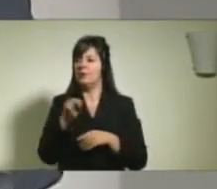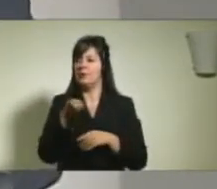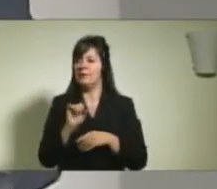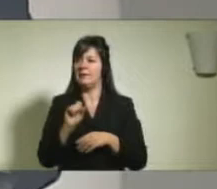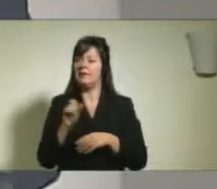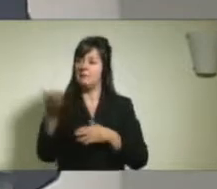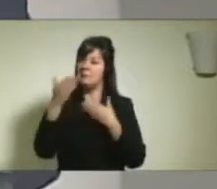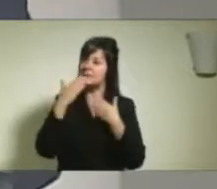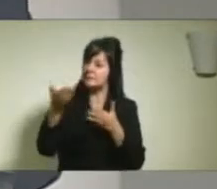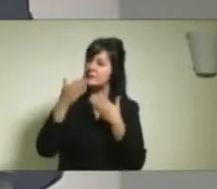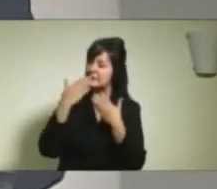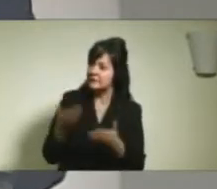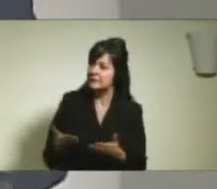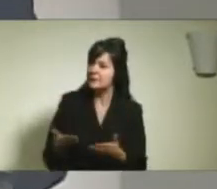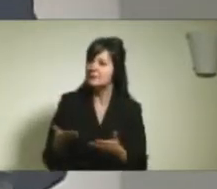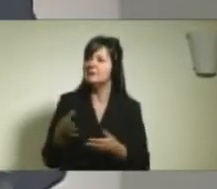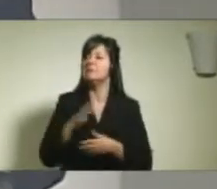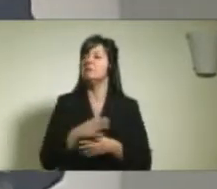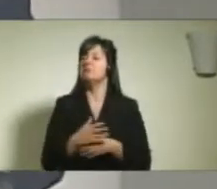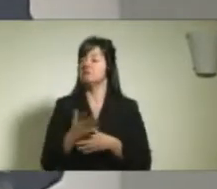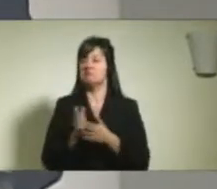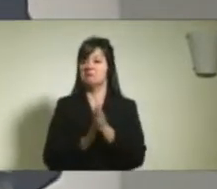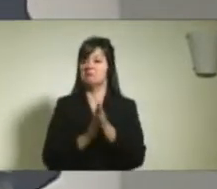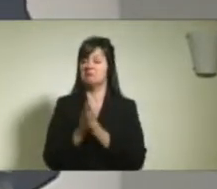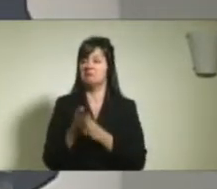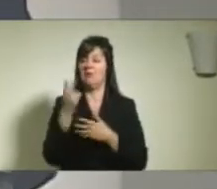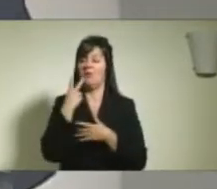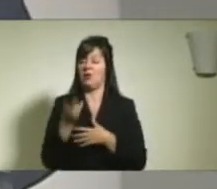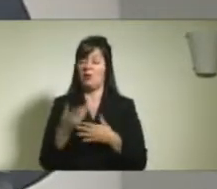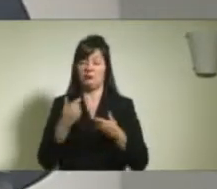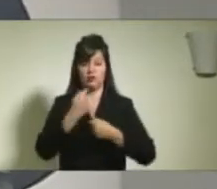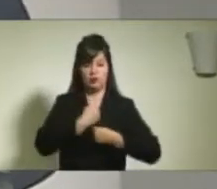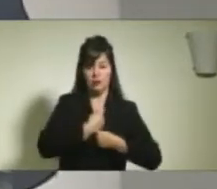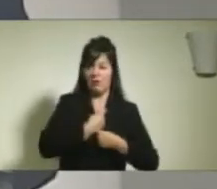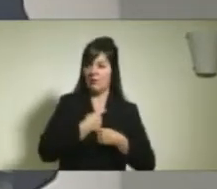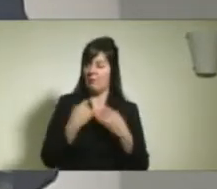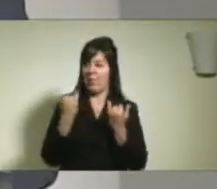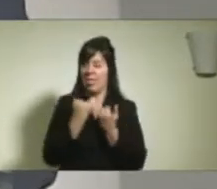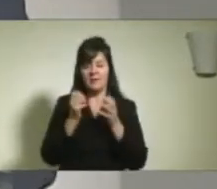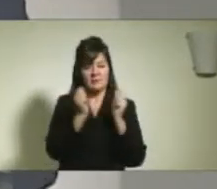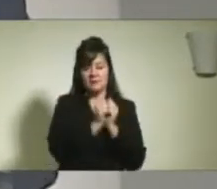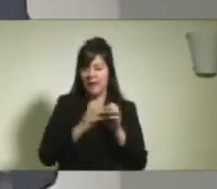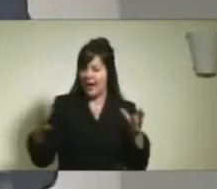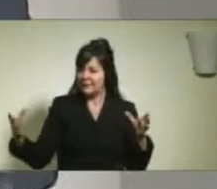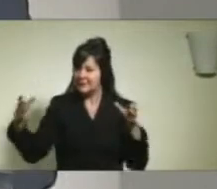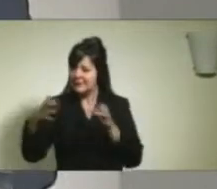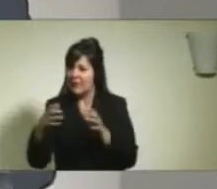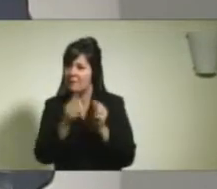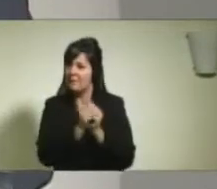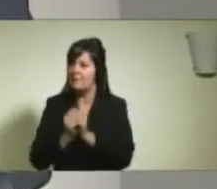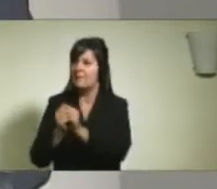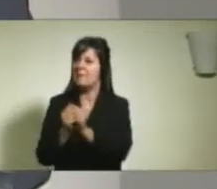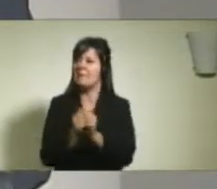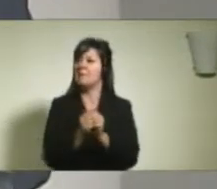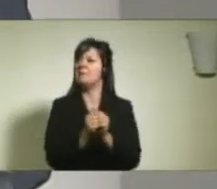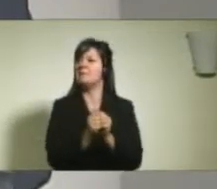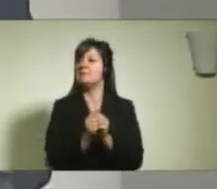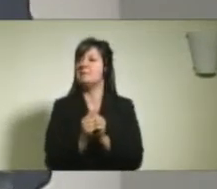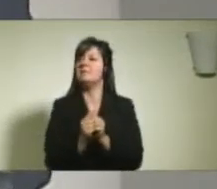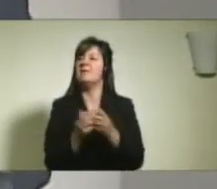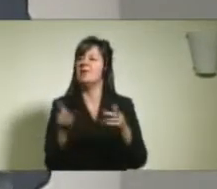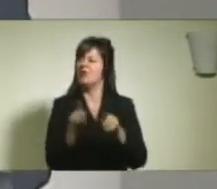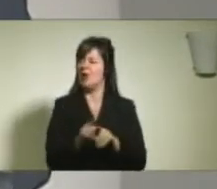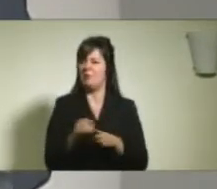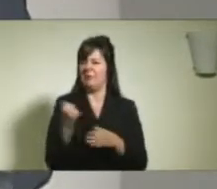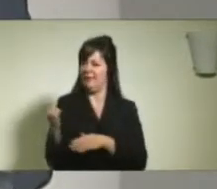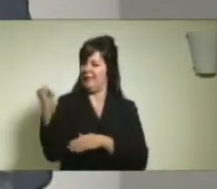de quelle façon on peut partager nos luttes autour de cet enjeu. Et ça rejoint ce que disait Linda